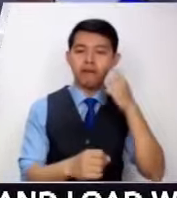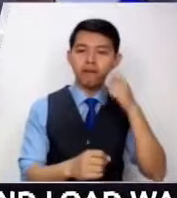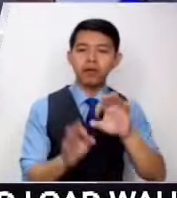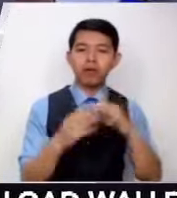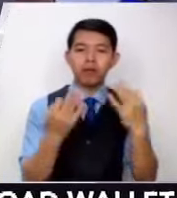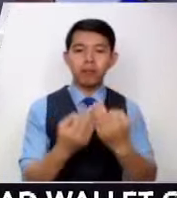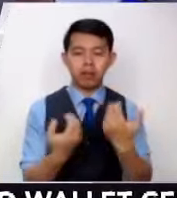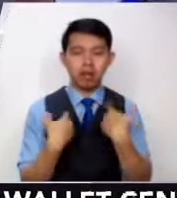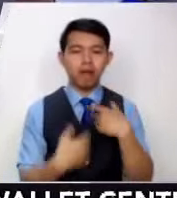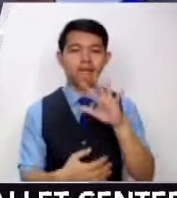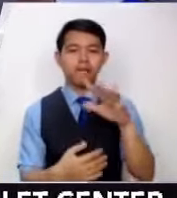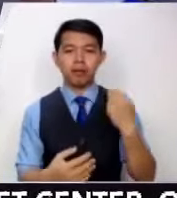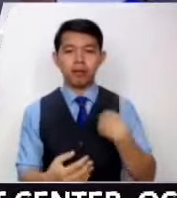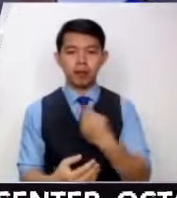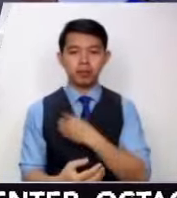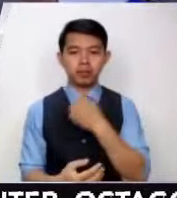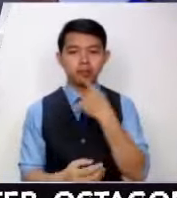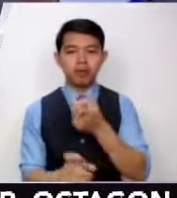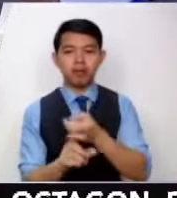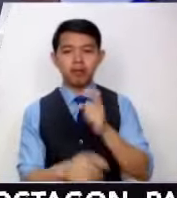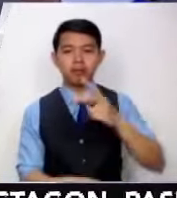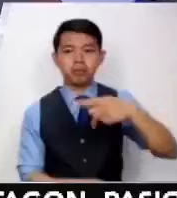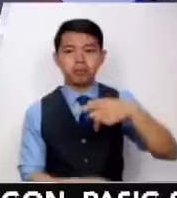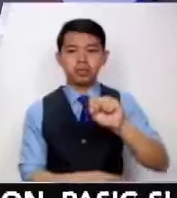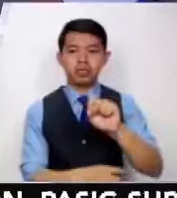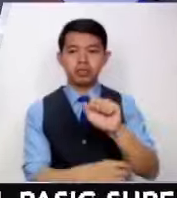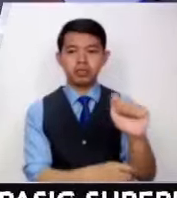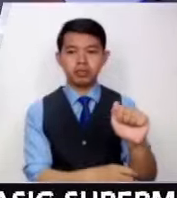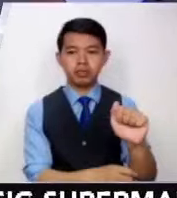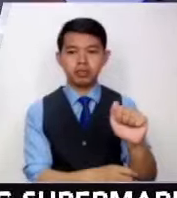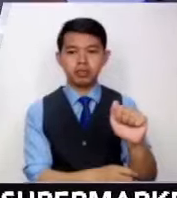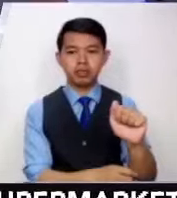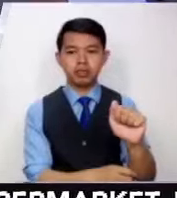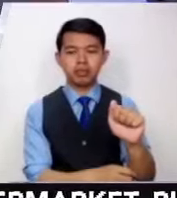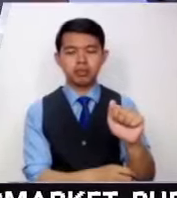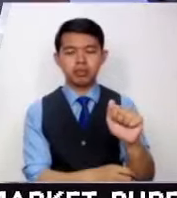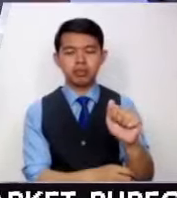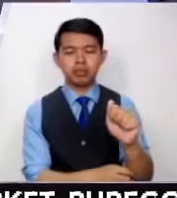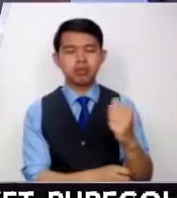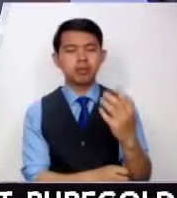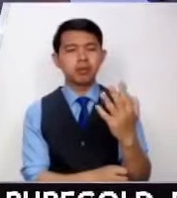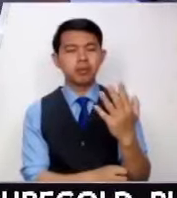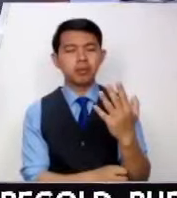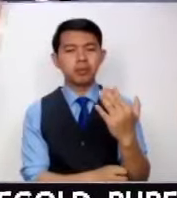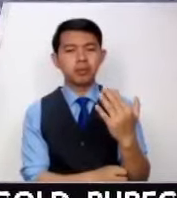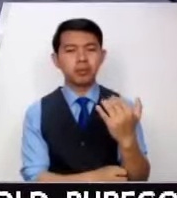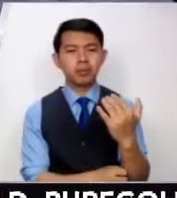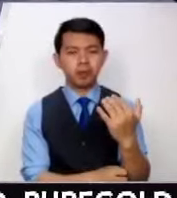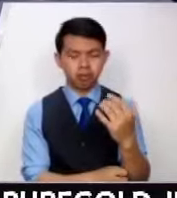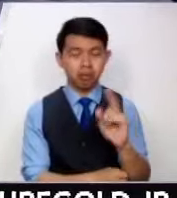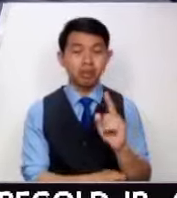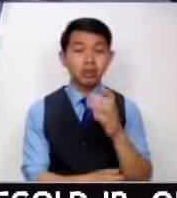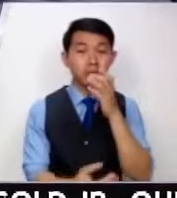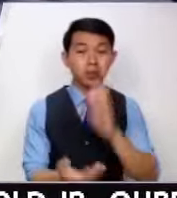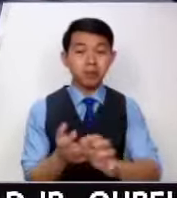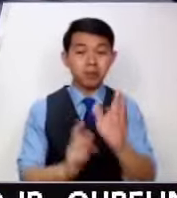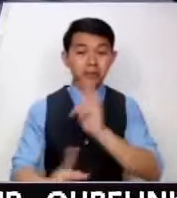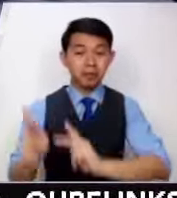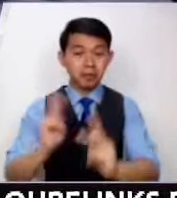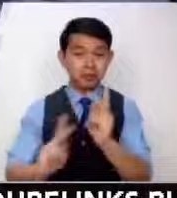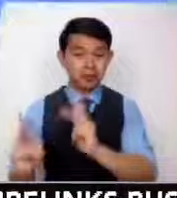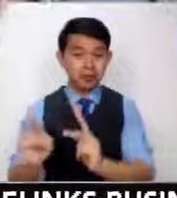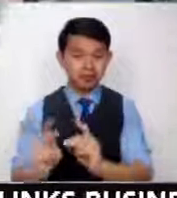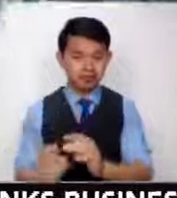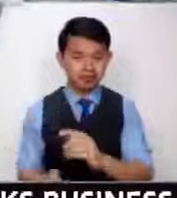Statistics Authority, PSA. Ano kaya masasabi yan ng ating mga kababayan? May unang balita si Maki Pulido.